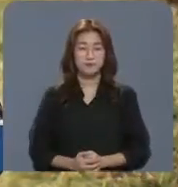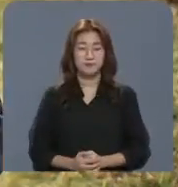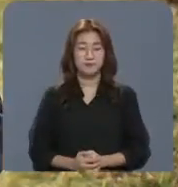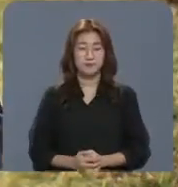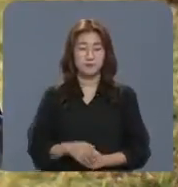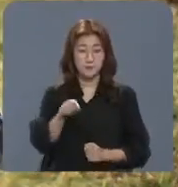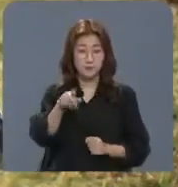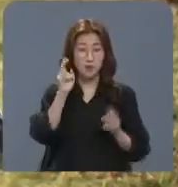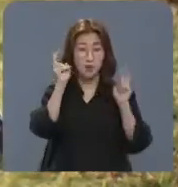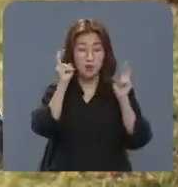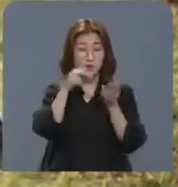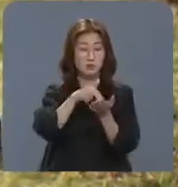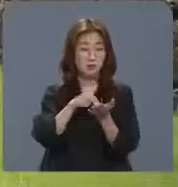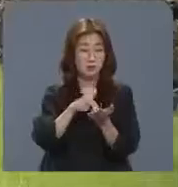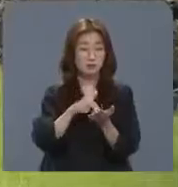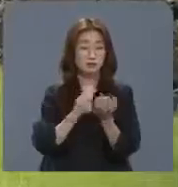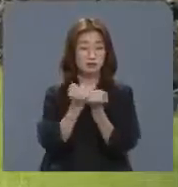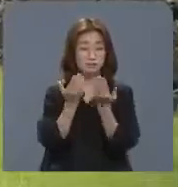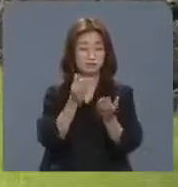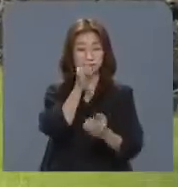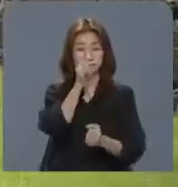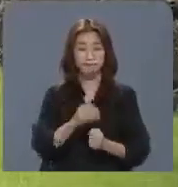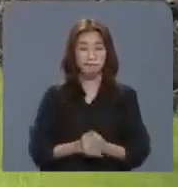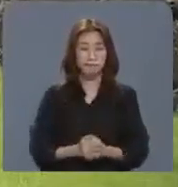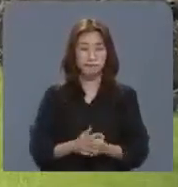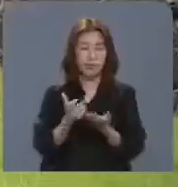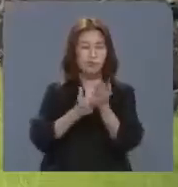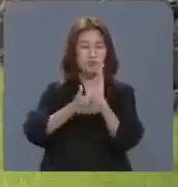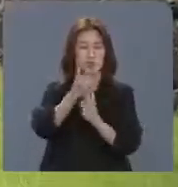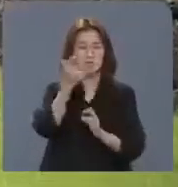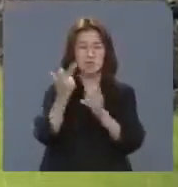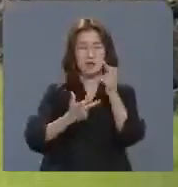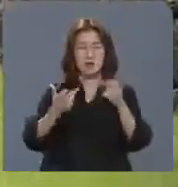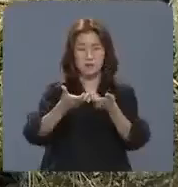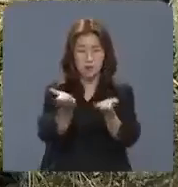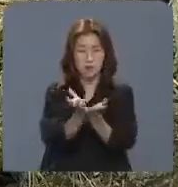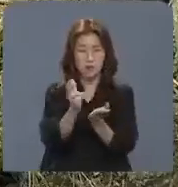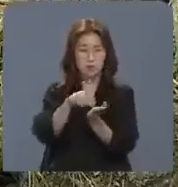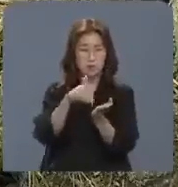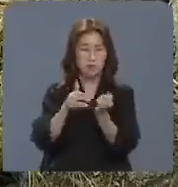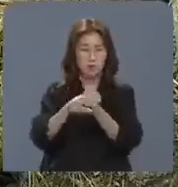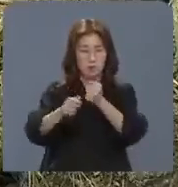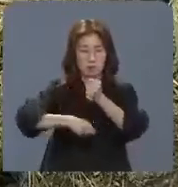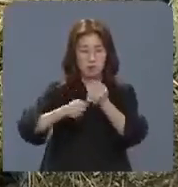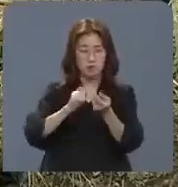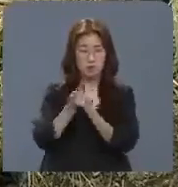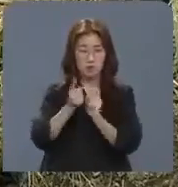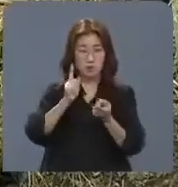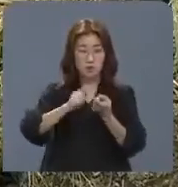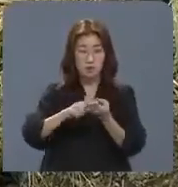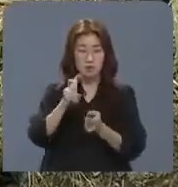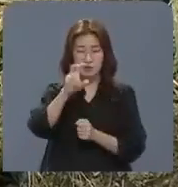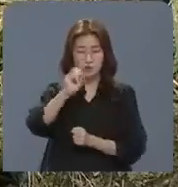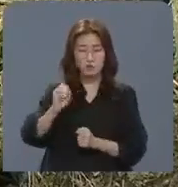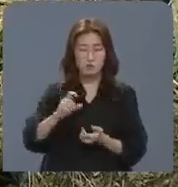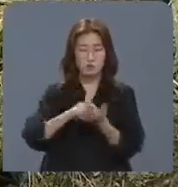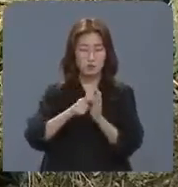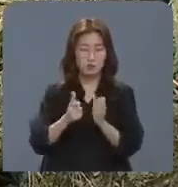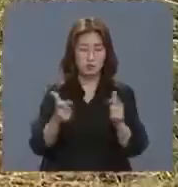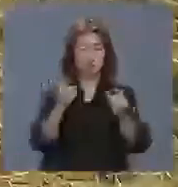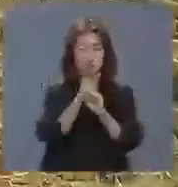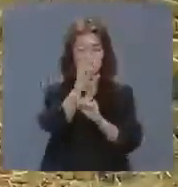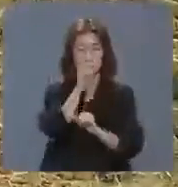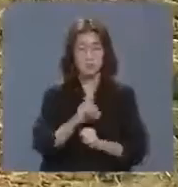게 업계의 설명입니다. 제주시 산림조합 기준으로 벌초 대행 건수가 지난해보다 20%가량